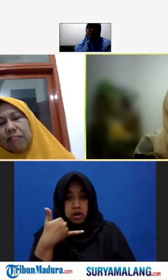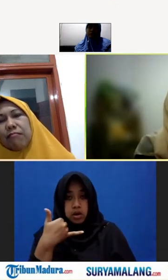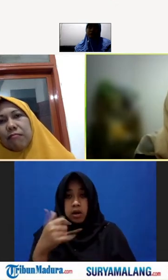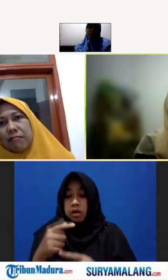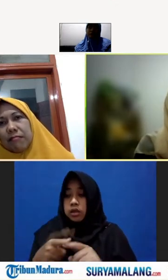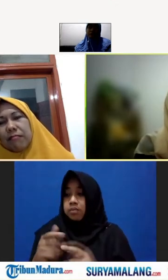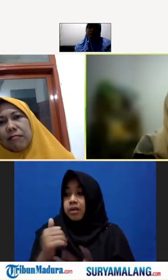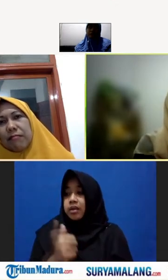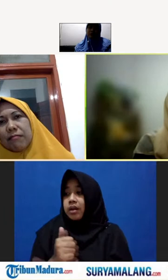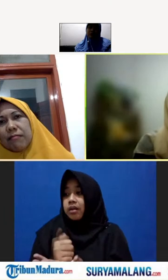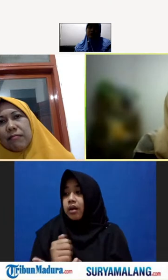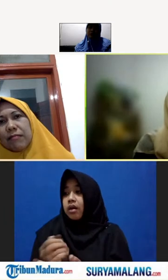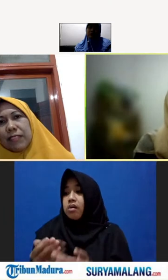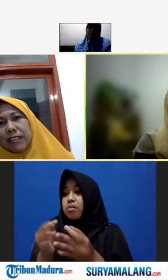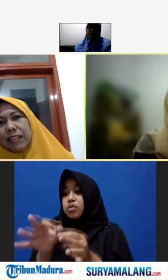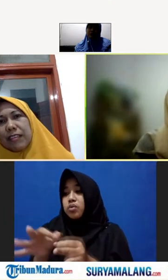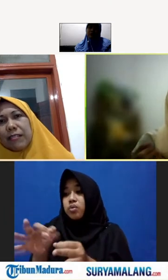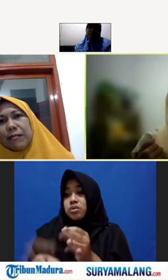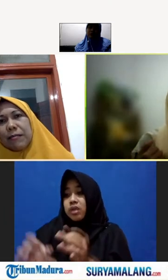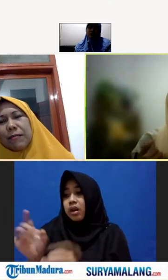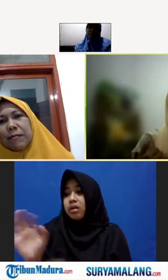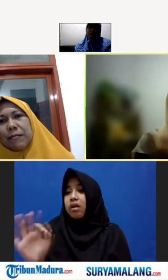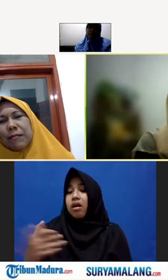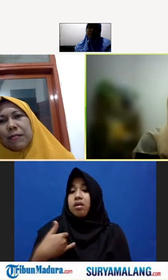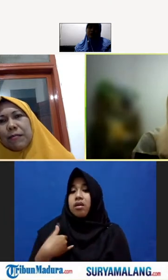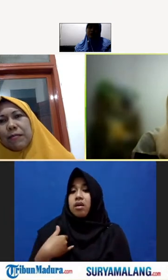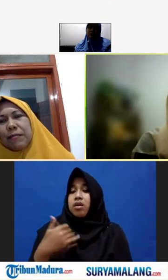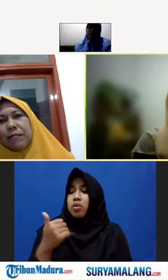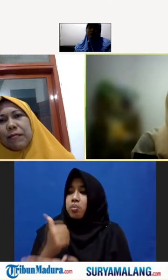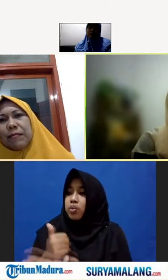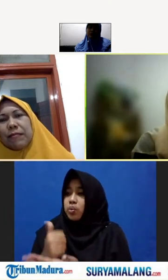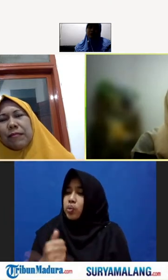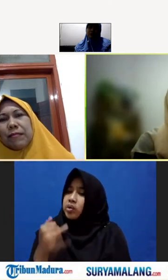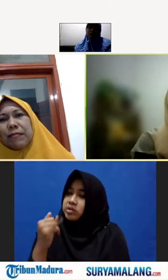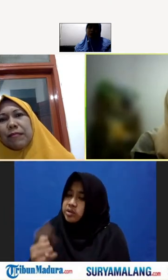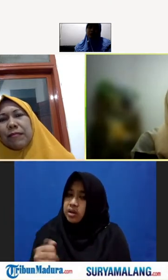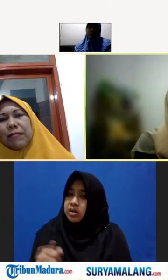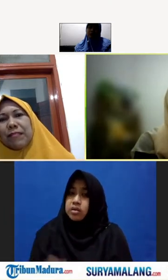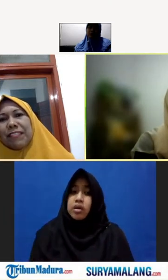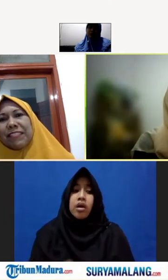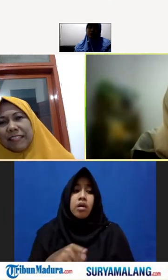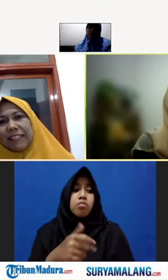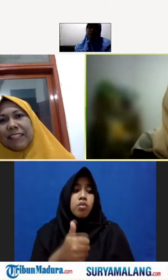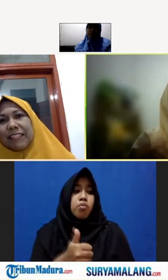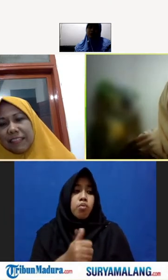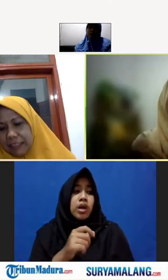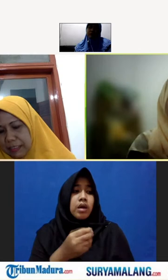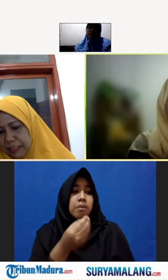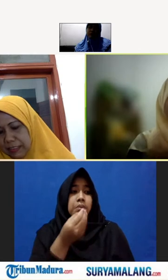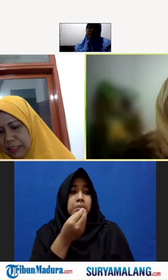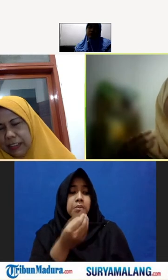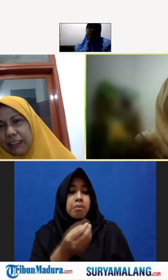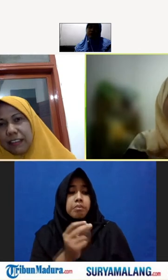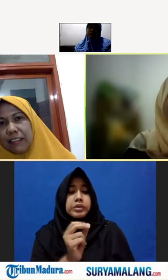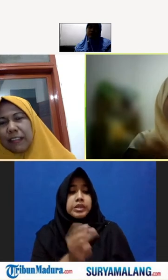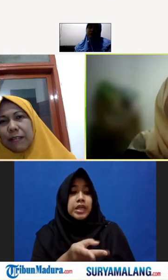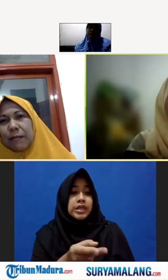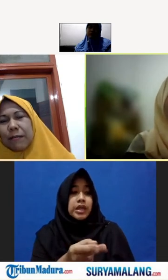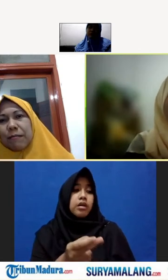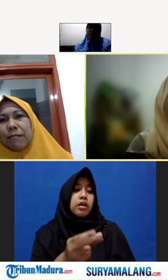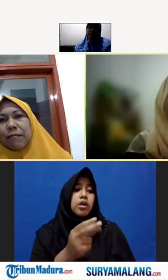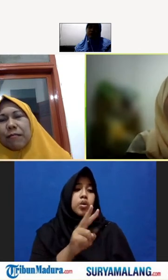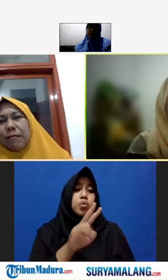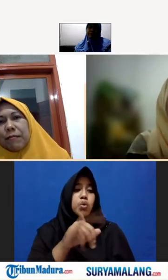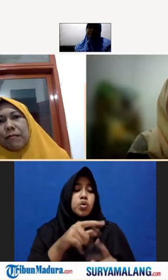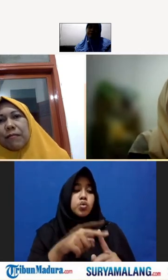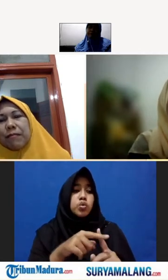itu jahat atau kayak kamu cuma boleh jajan 2 juta sebulan ya tapi nggak dikasih pengganti